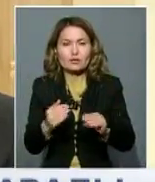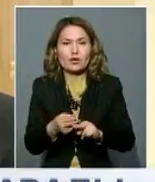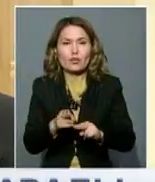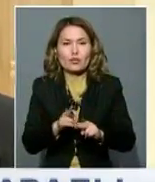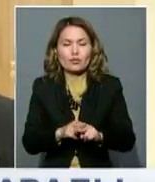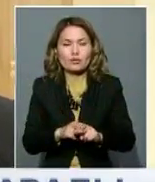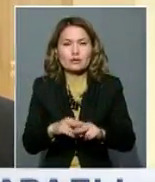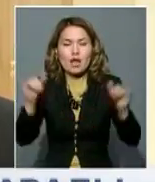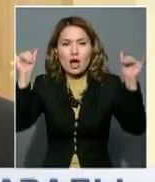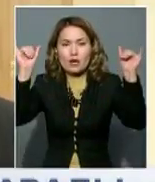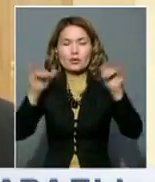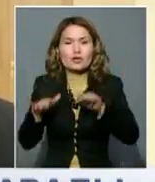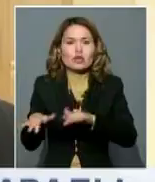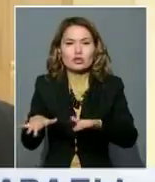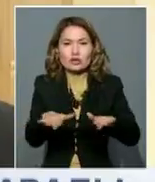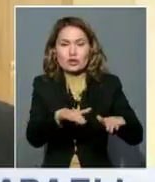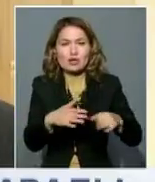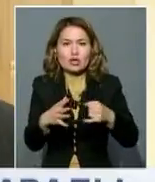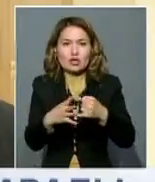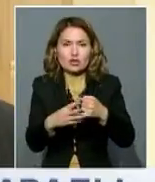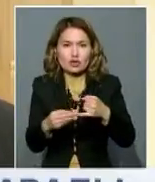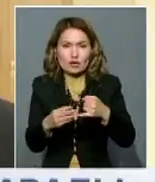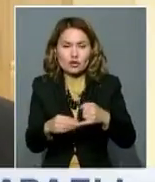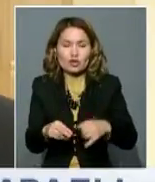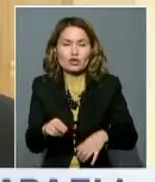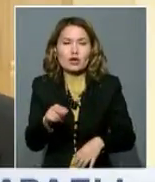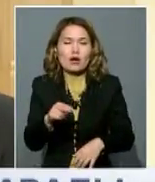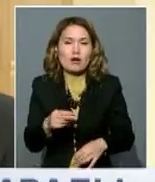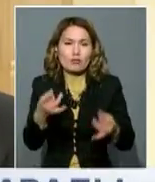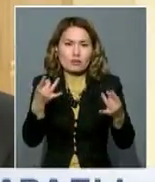жақын жайылым жер іске қосылмай жатыр.